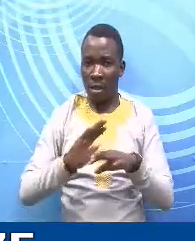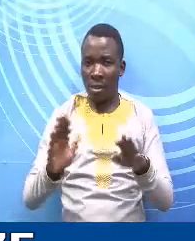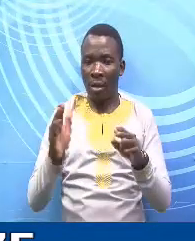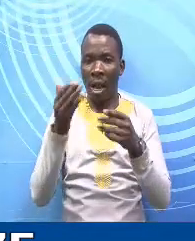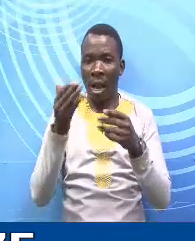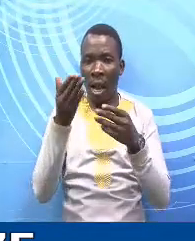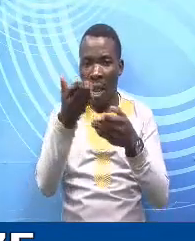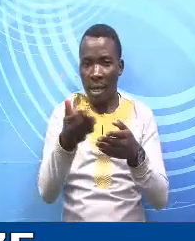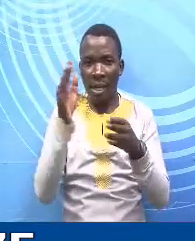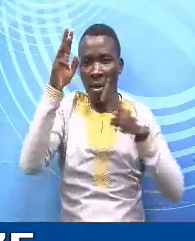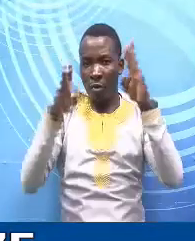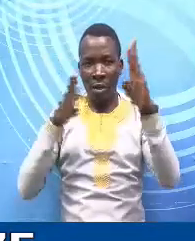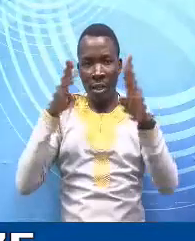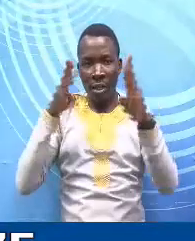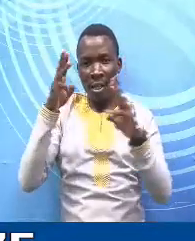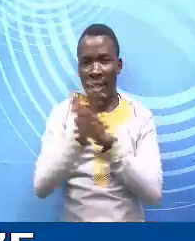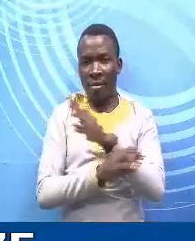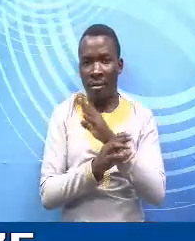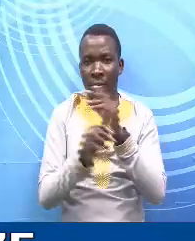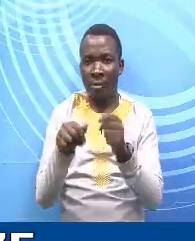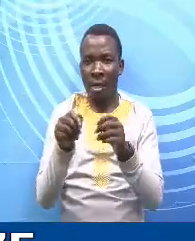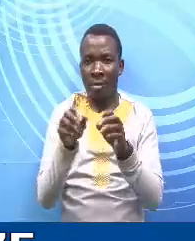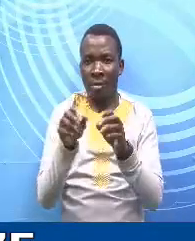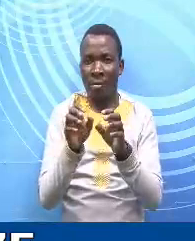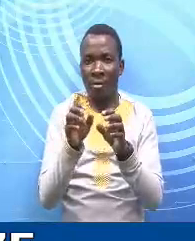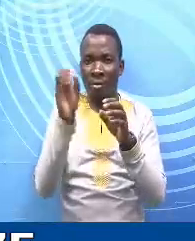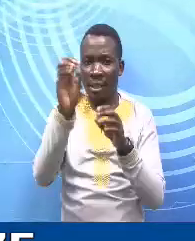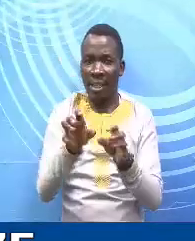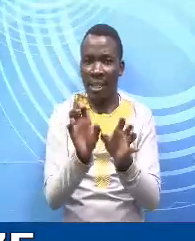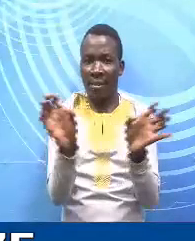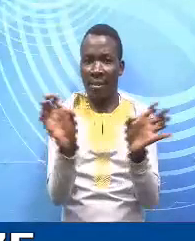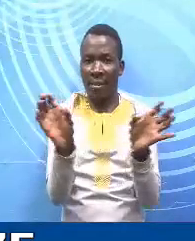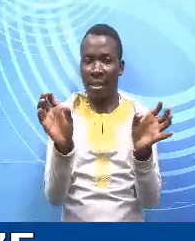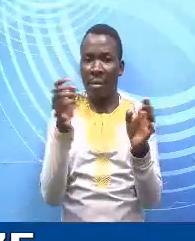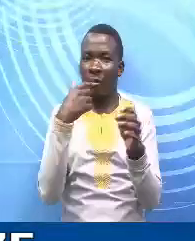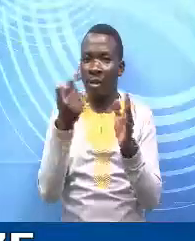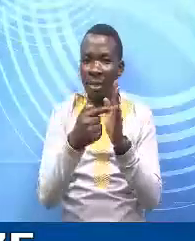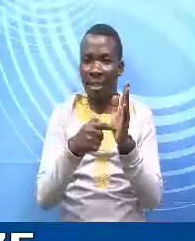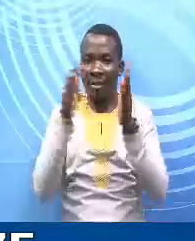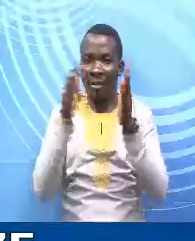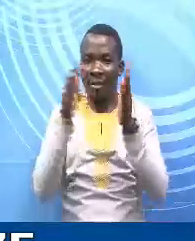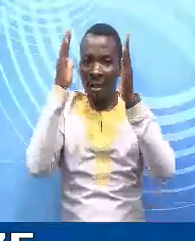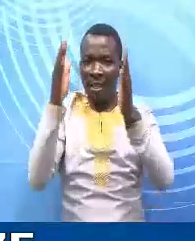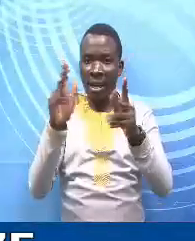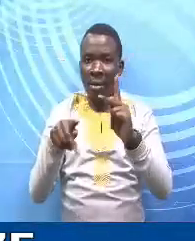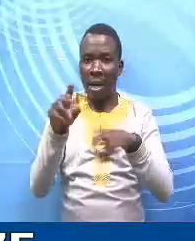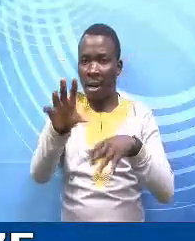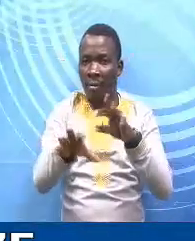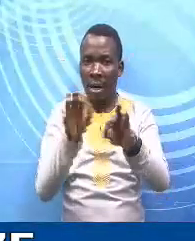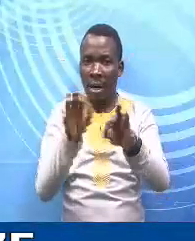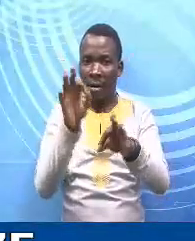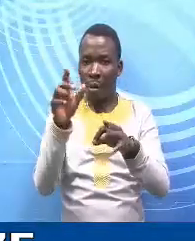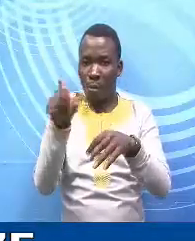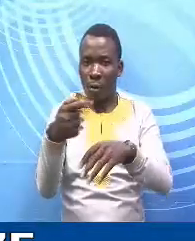hakaba hari impungenge by'uko ibihugu byatera ivangura. Baravuga yuko kuba ino ngingo yagarukwaho kuba abantu barobanura